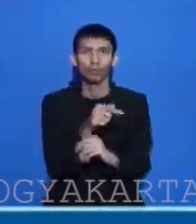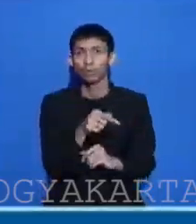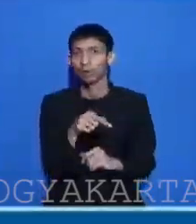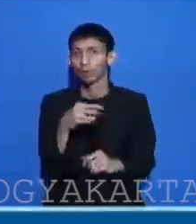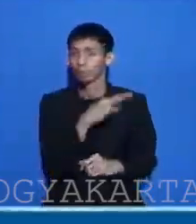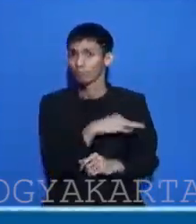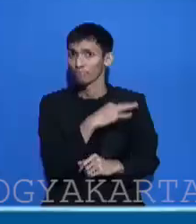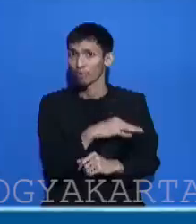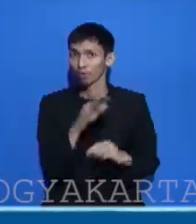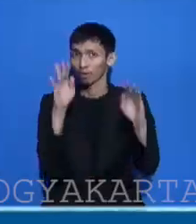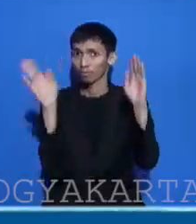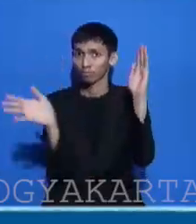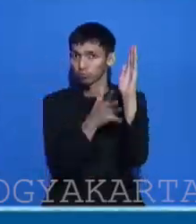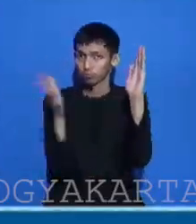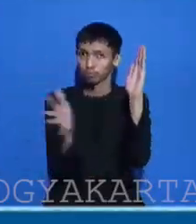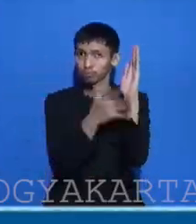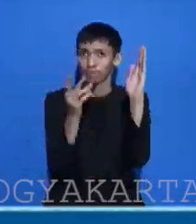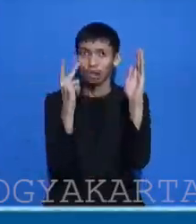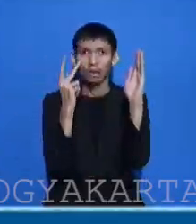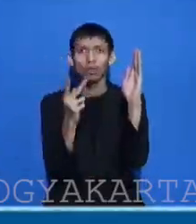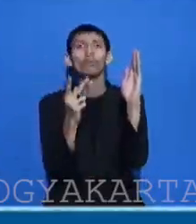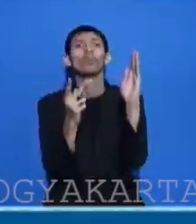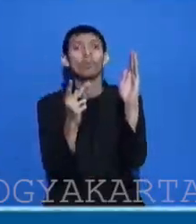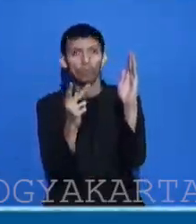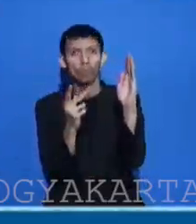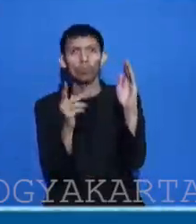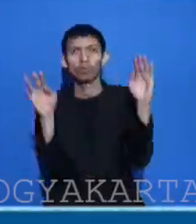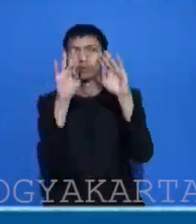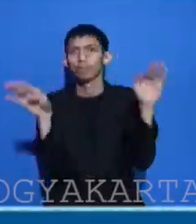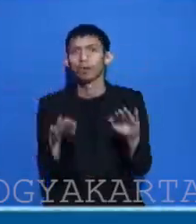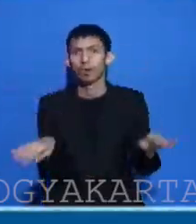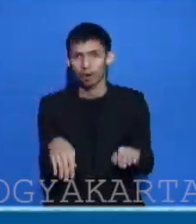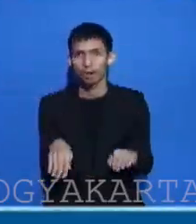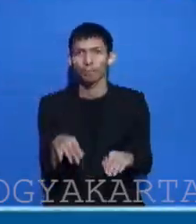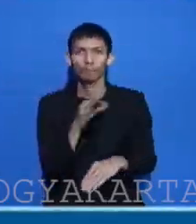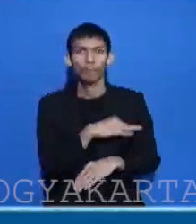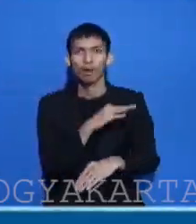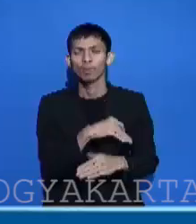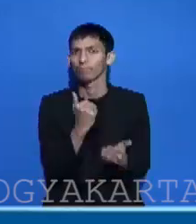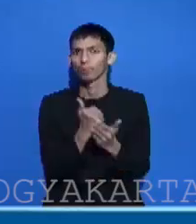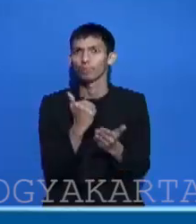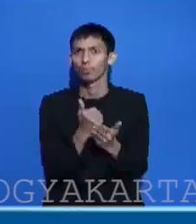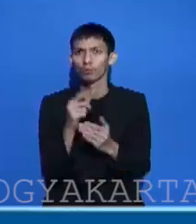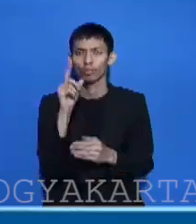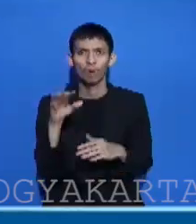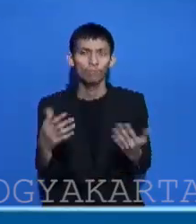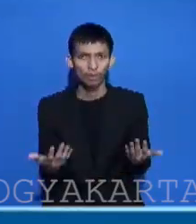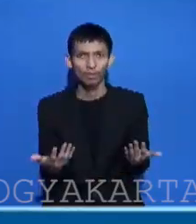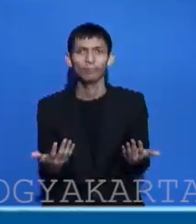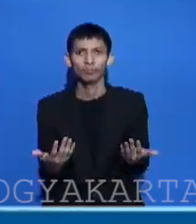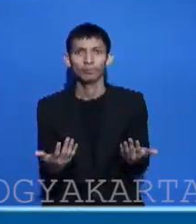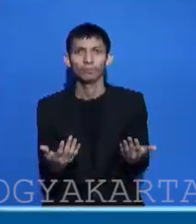angin Sinten ingkang Nyono tanaman Cemara meniko saget Ugi murakapi sanget kanggeh mandapaken Sareng